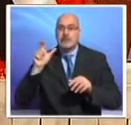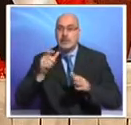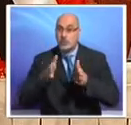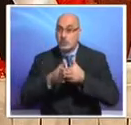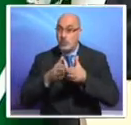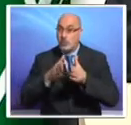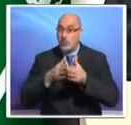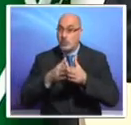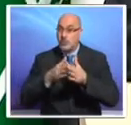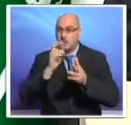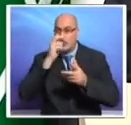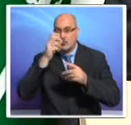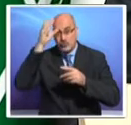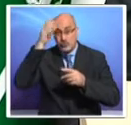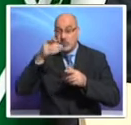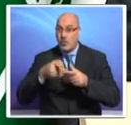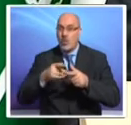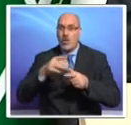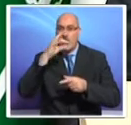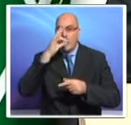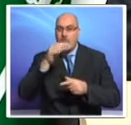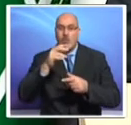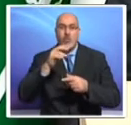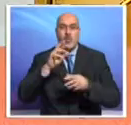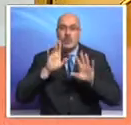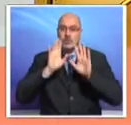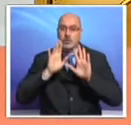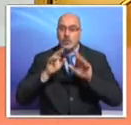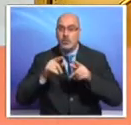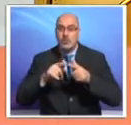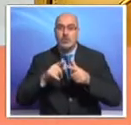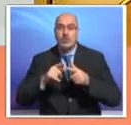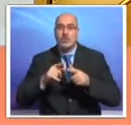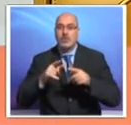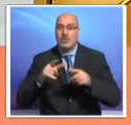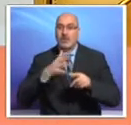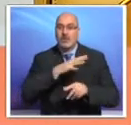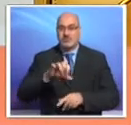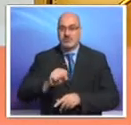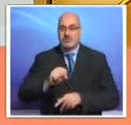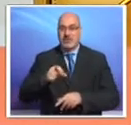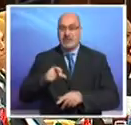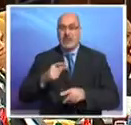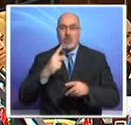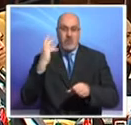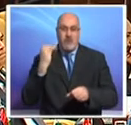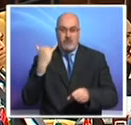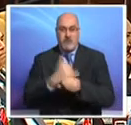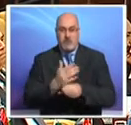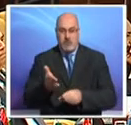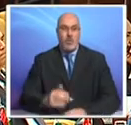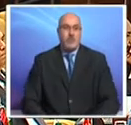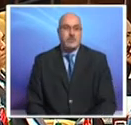الأكاديمي إلى تجديد الخطاب الديني وتحرير الفتوى من قبضة أشباه الفقهاء.